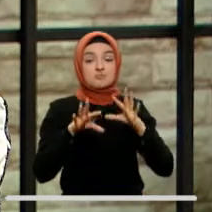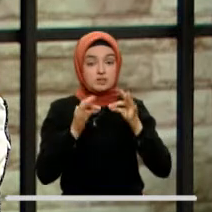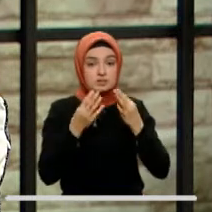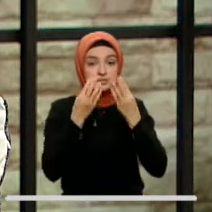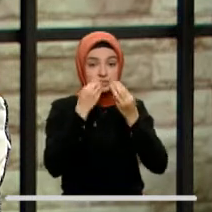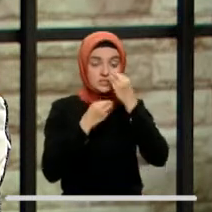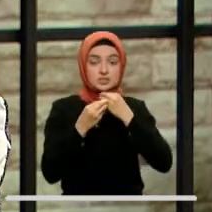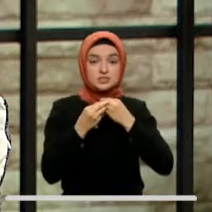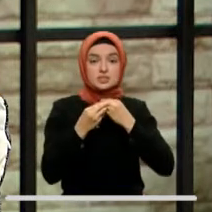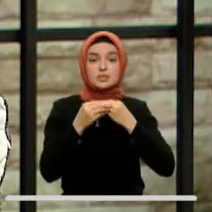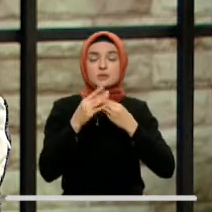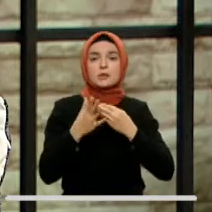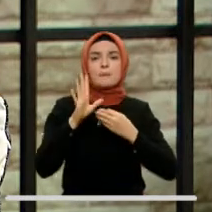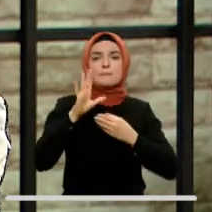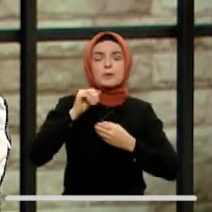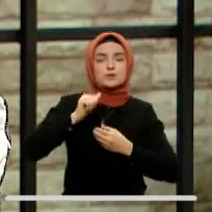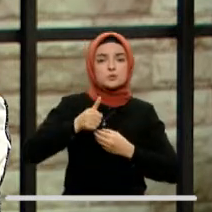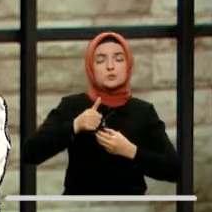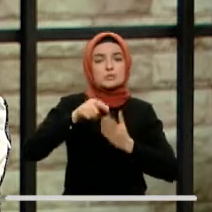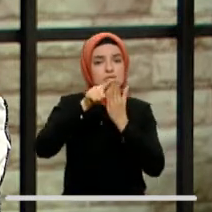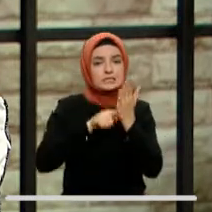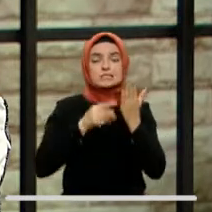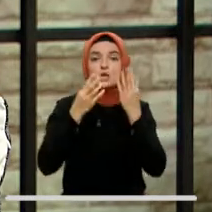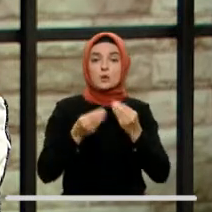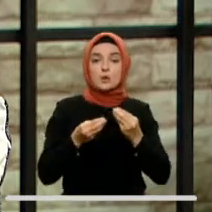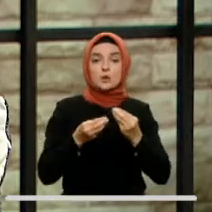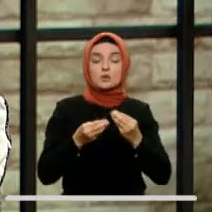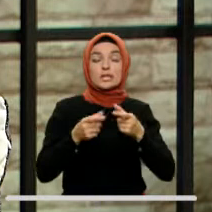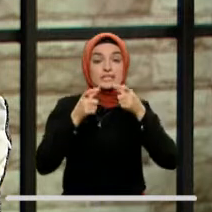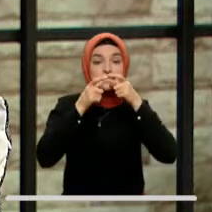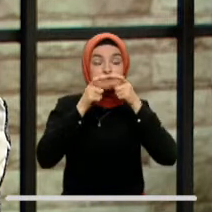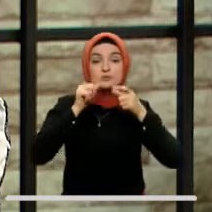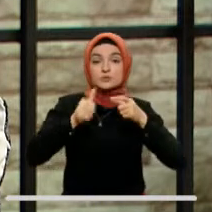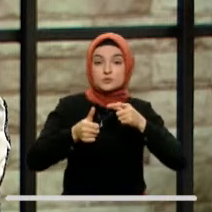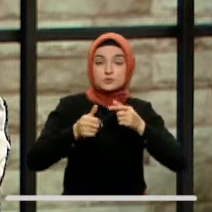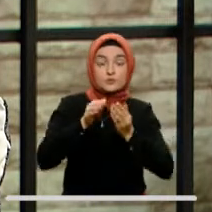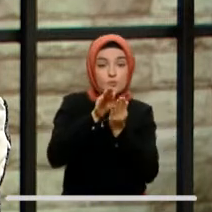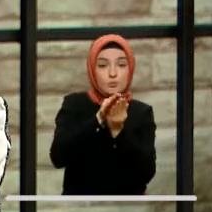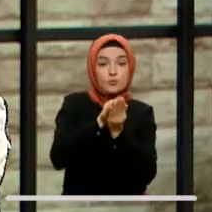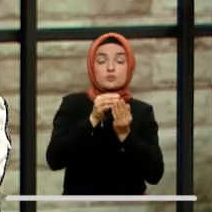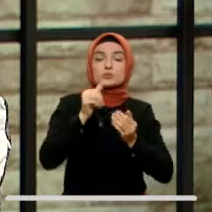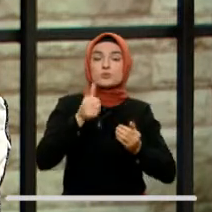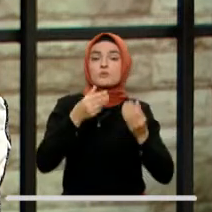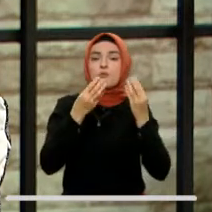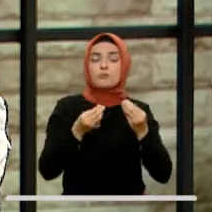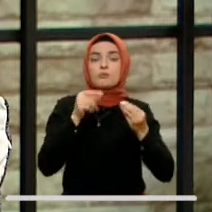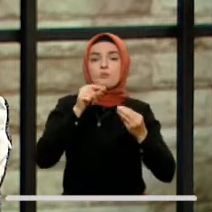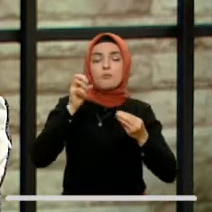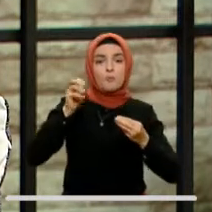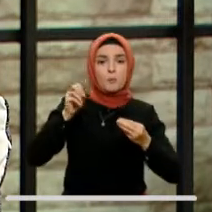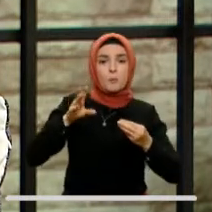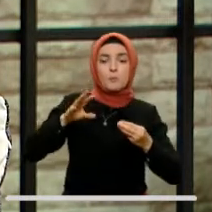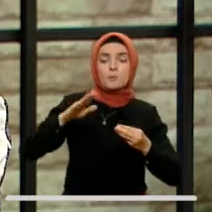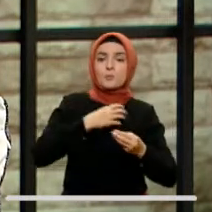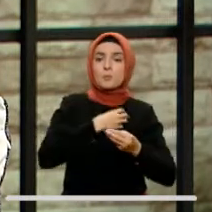bazen şey oluyor, 5 günlük listeleri oluyor. İşte simit günü, poğaça günü. Orada aslında öğretmenle velilerin ortak çalışma